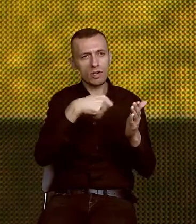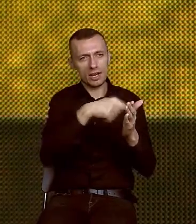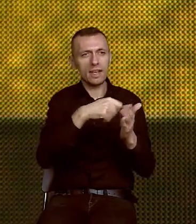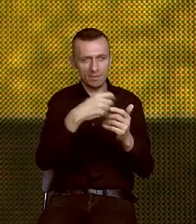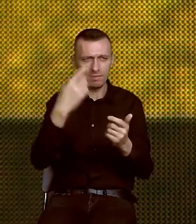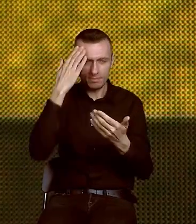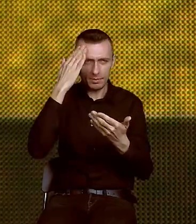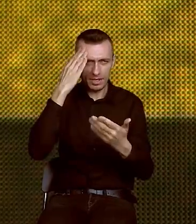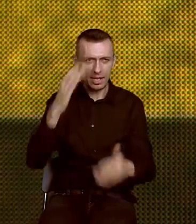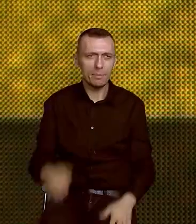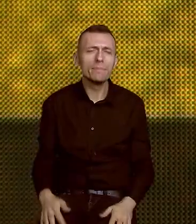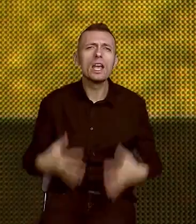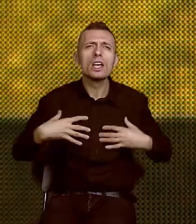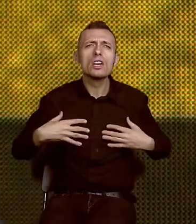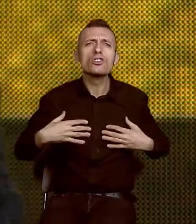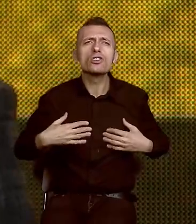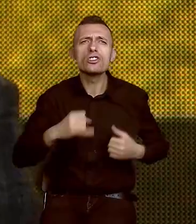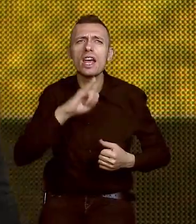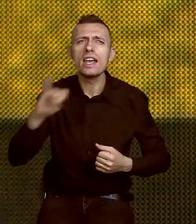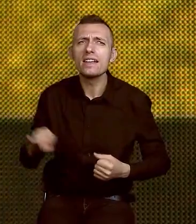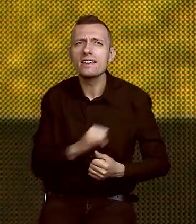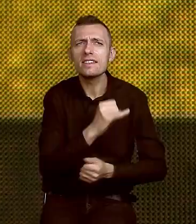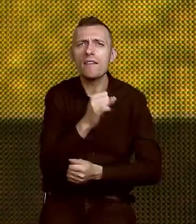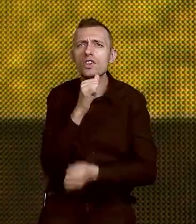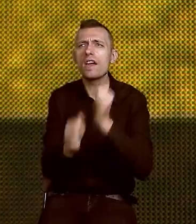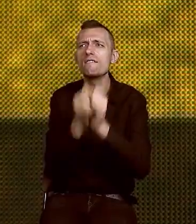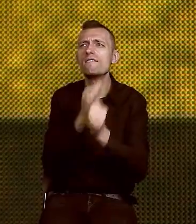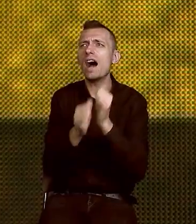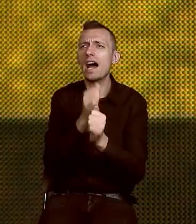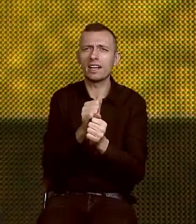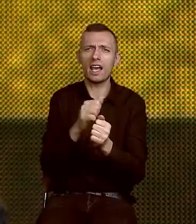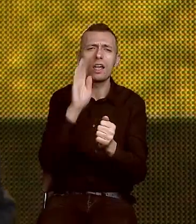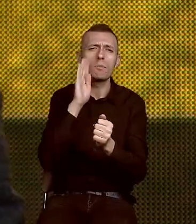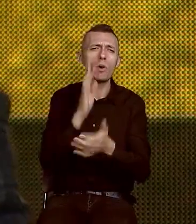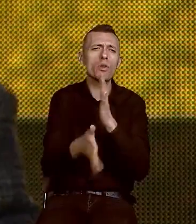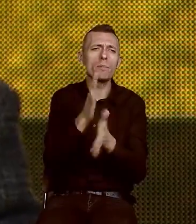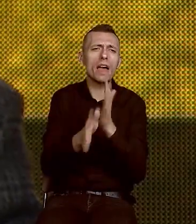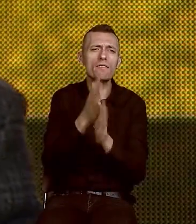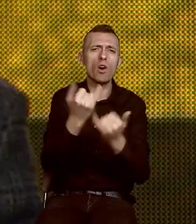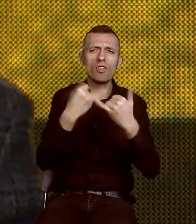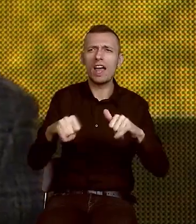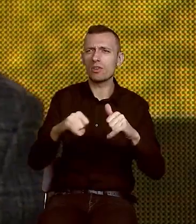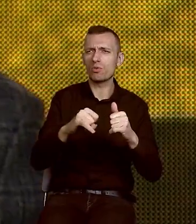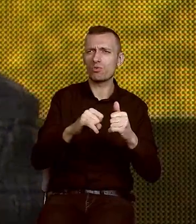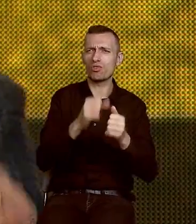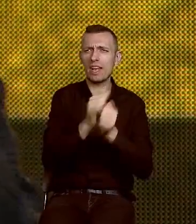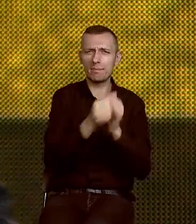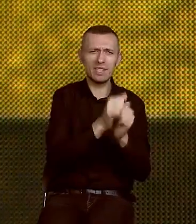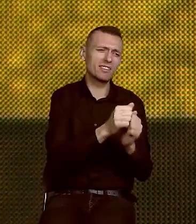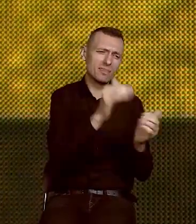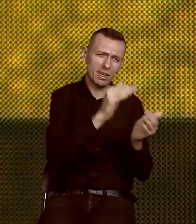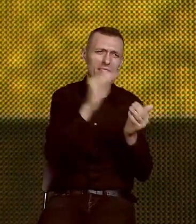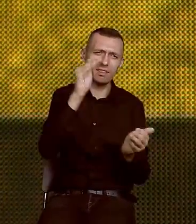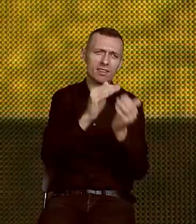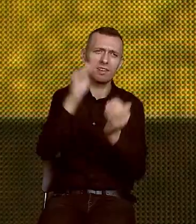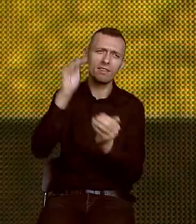bitew, a nawet ogromnych kampanii wojennych. Od samego początku do końca toczy się o dusze ludzkie i prędzej